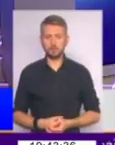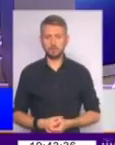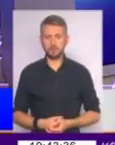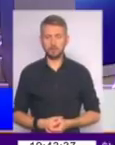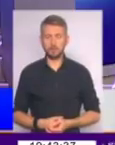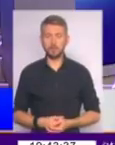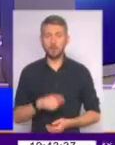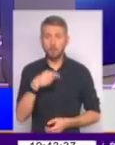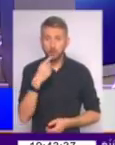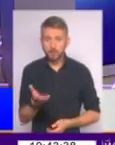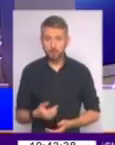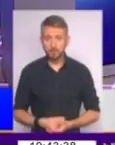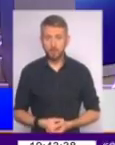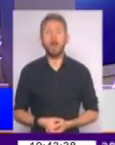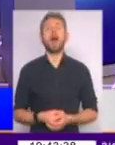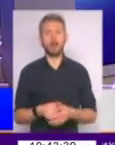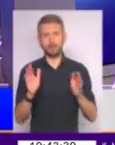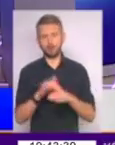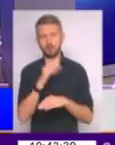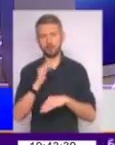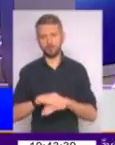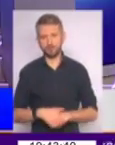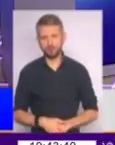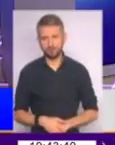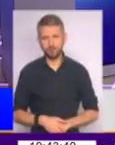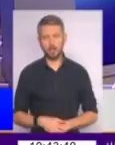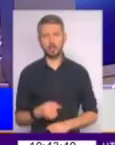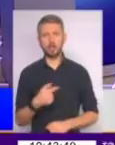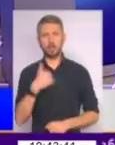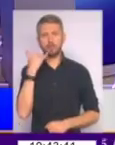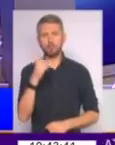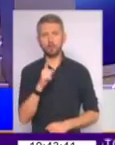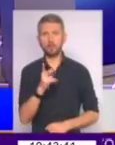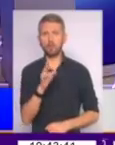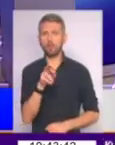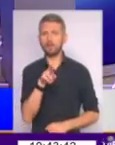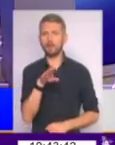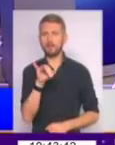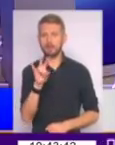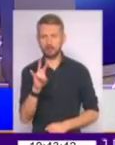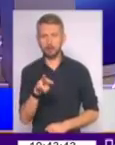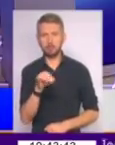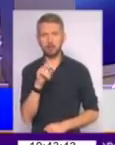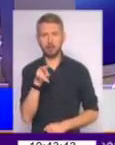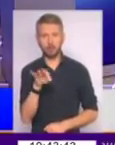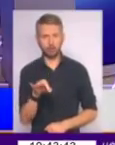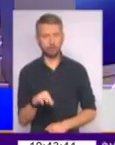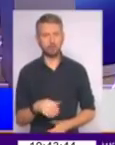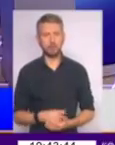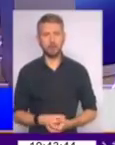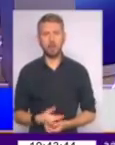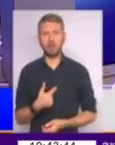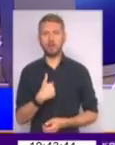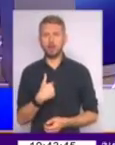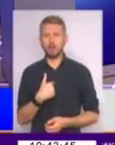Чуєш? Алло, говоріть, будь ласка. А, добрий вечір. Добрий вечір. Я дзвоню з Козятина, Михайло. Дай Боже вам. От я